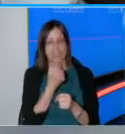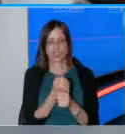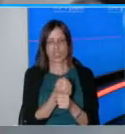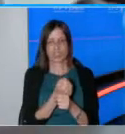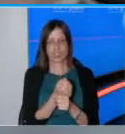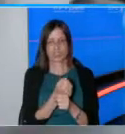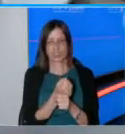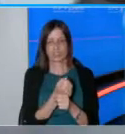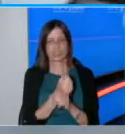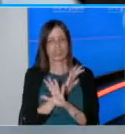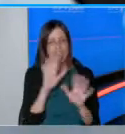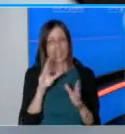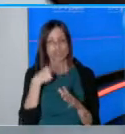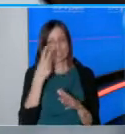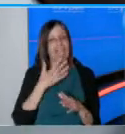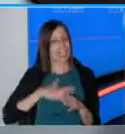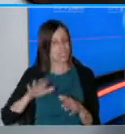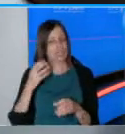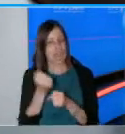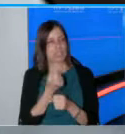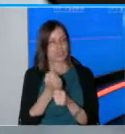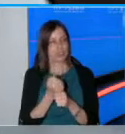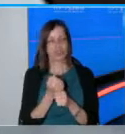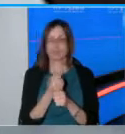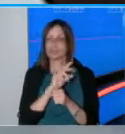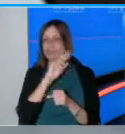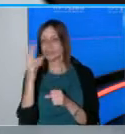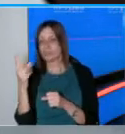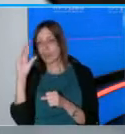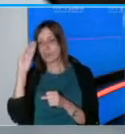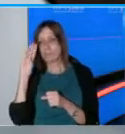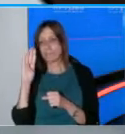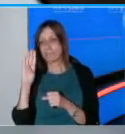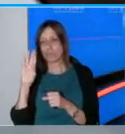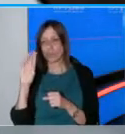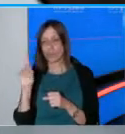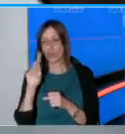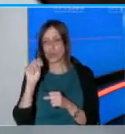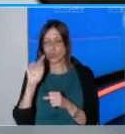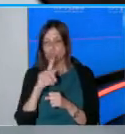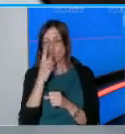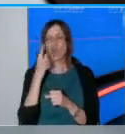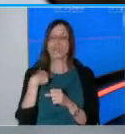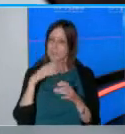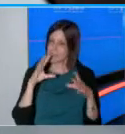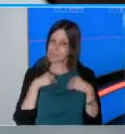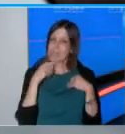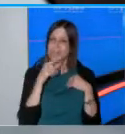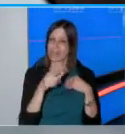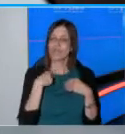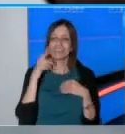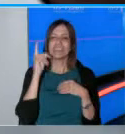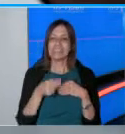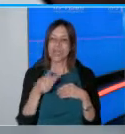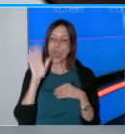המשטרה יודעת לעשות, רק נקודה. כדי שיהיה לה רצון לעשות. נקודה. ברונו, בבקשה, אתה. אני מסכים איתו, וצריך